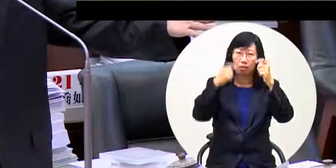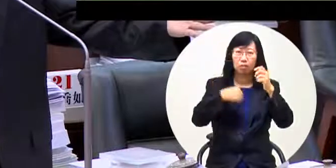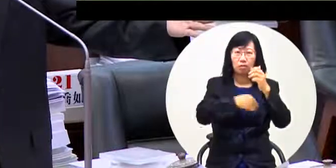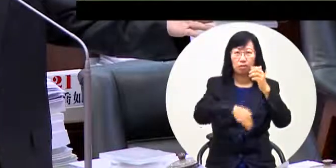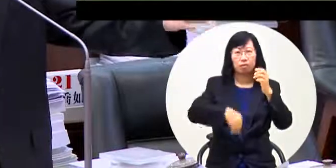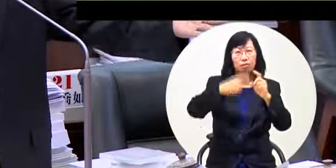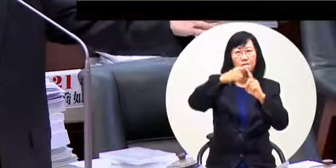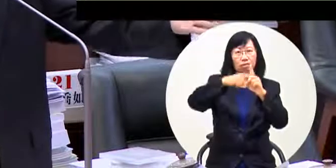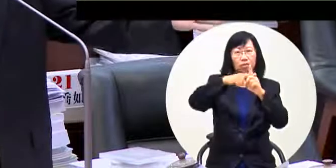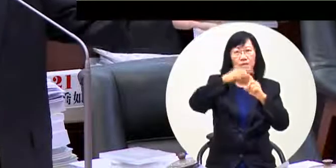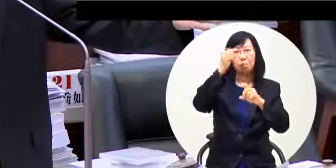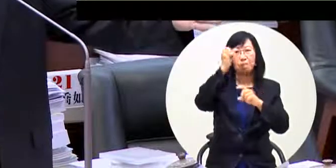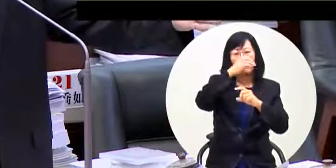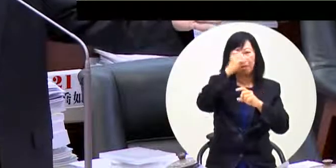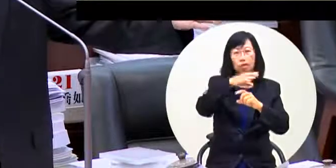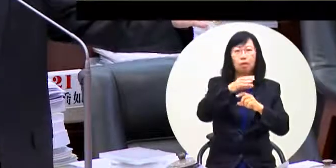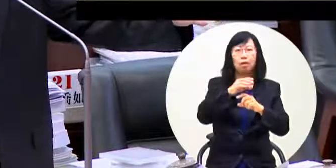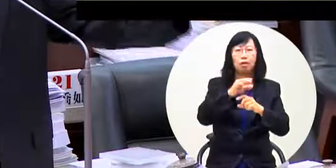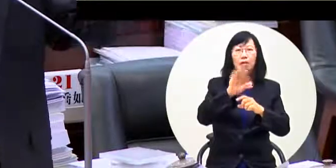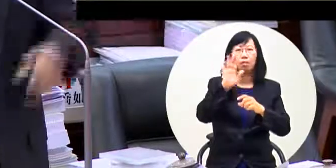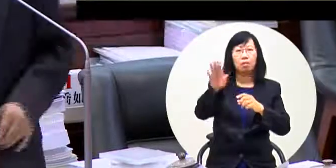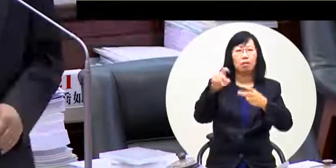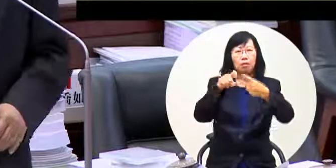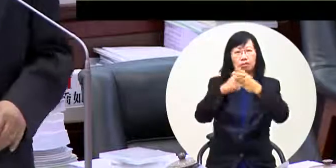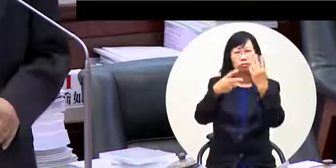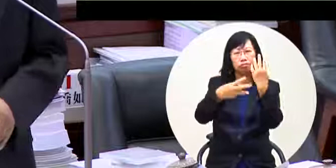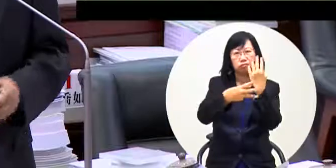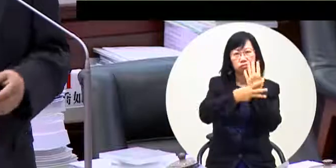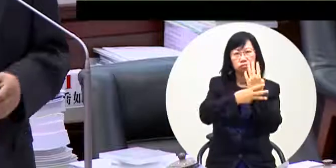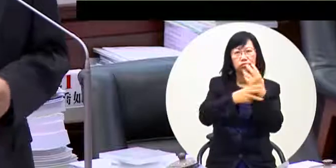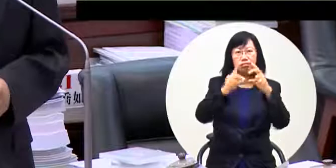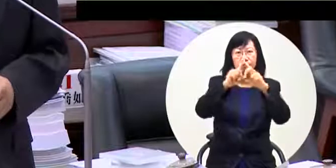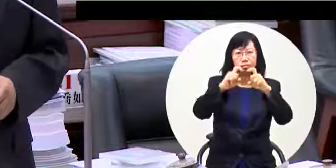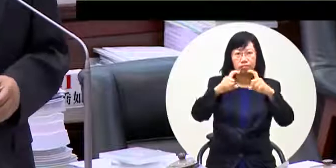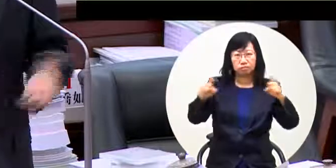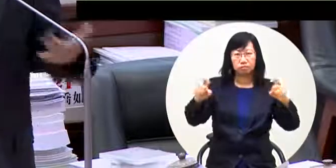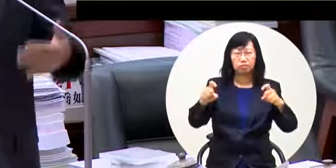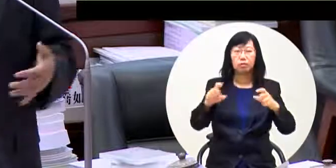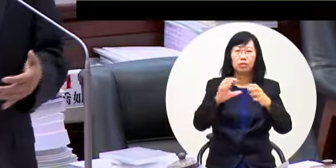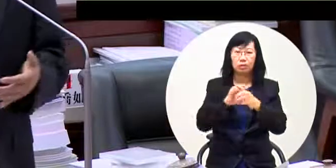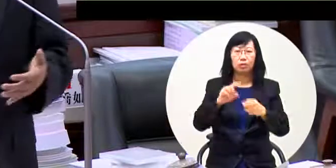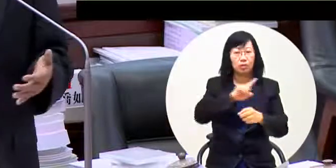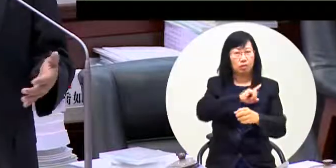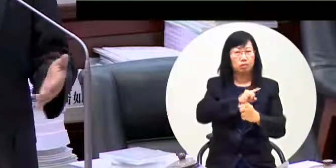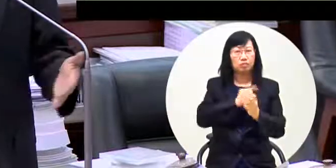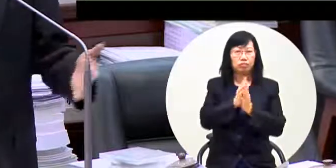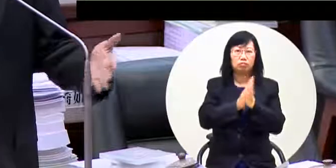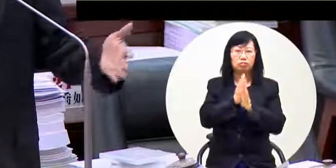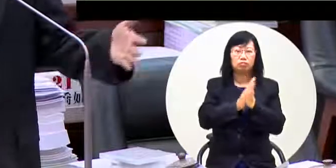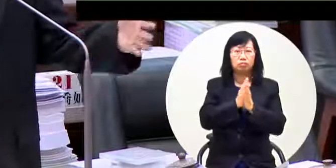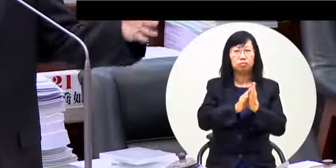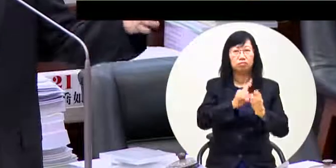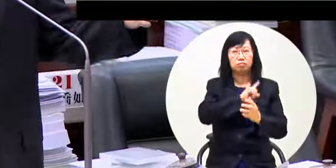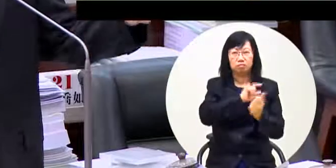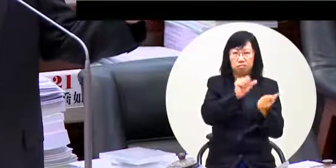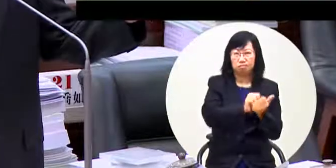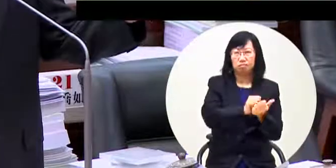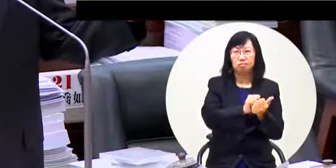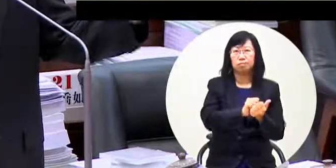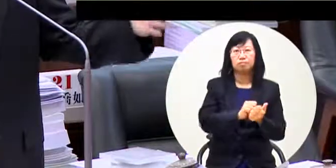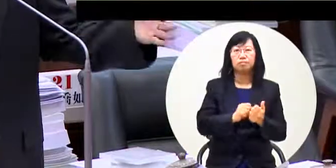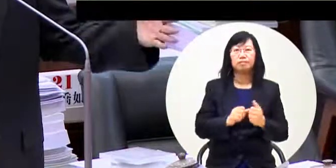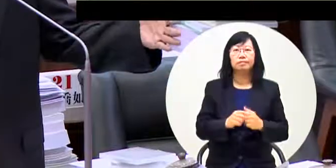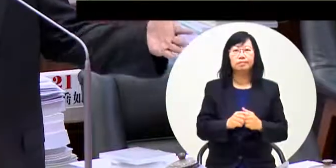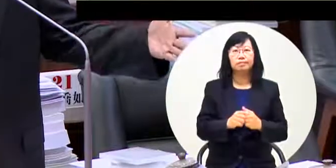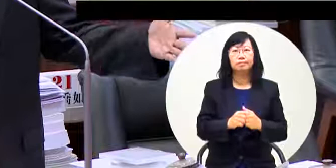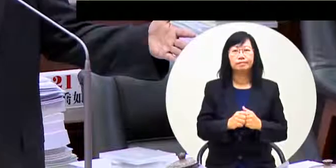福，我们自求多福，好，我们自求多福。但是呢，我要讲的是，在我们